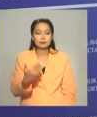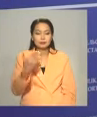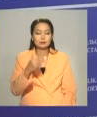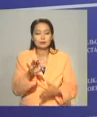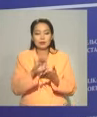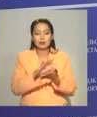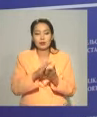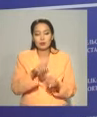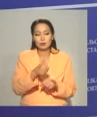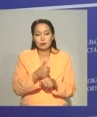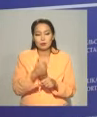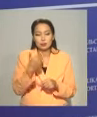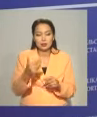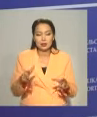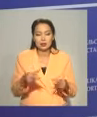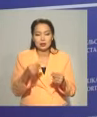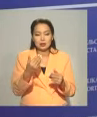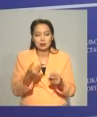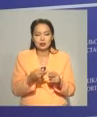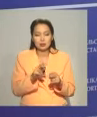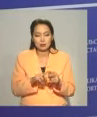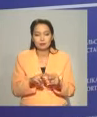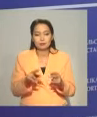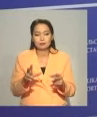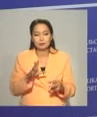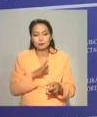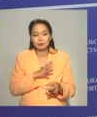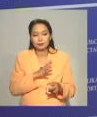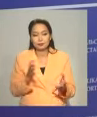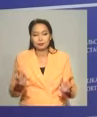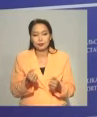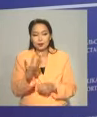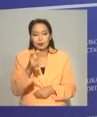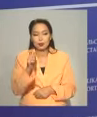жағдай департаментінің құтқарушылары шығарып алды. Бесеуін